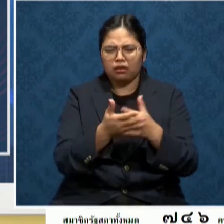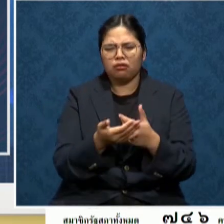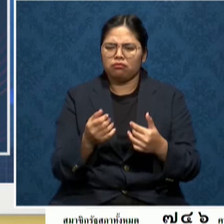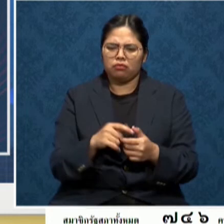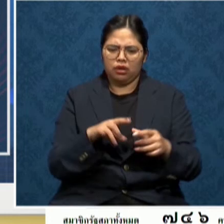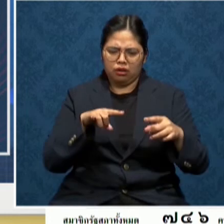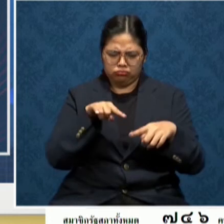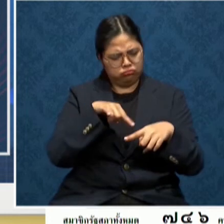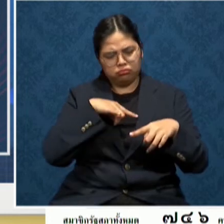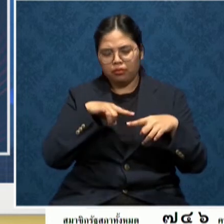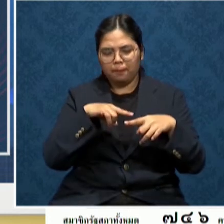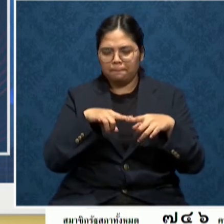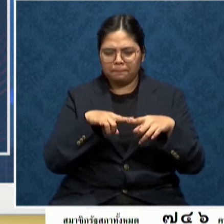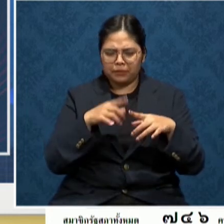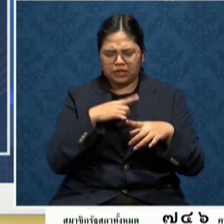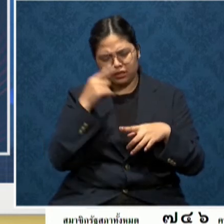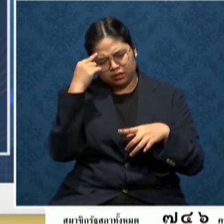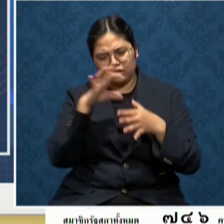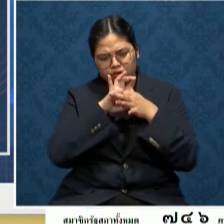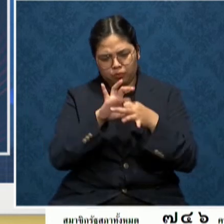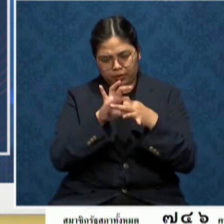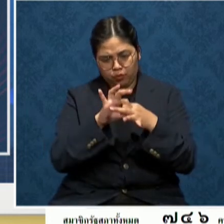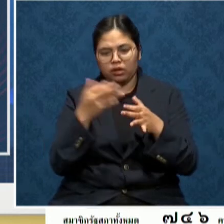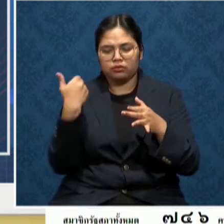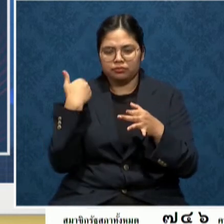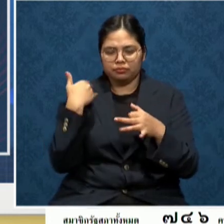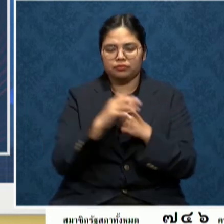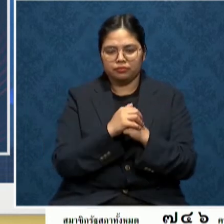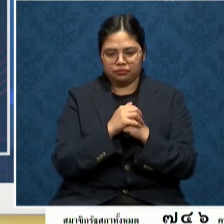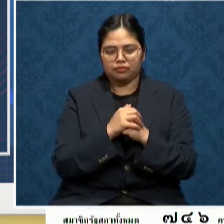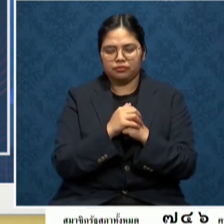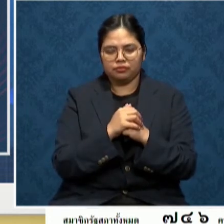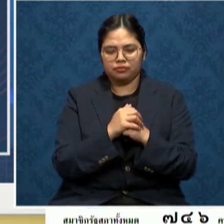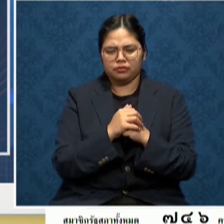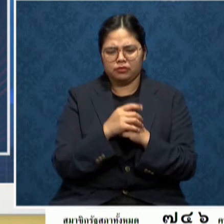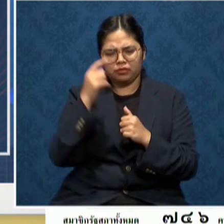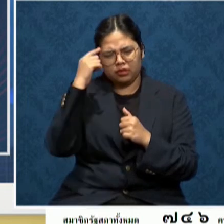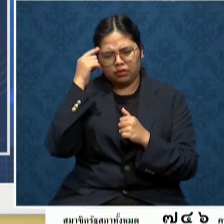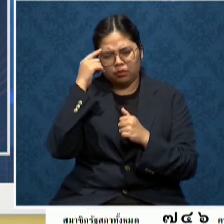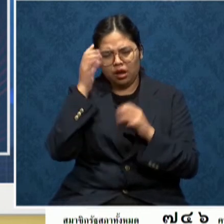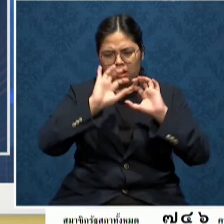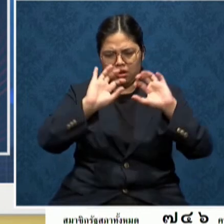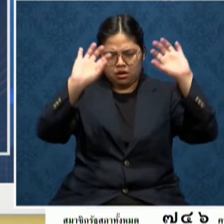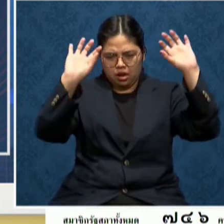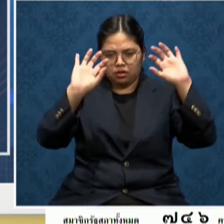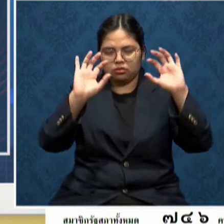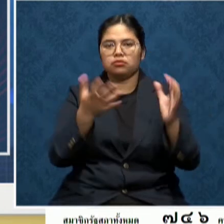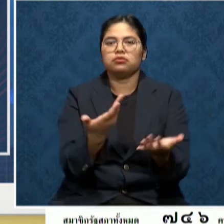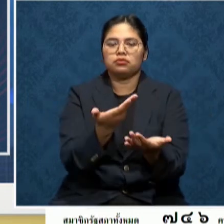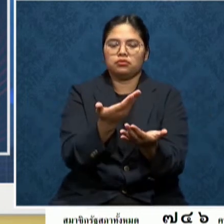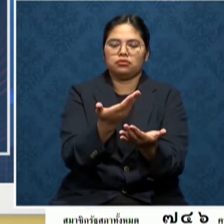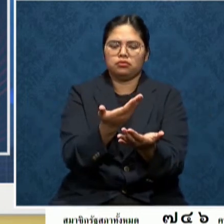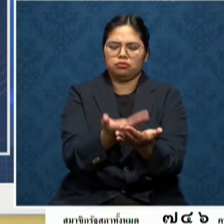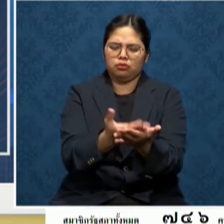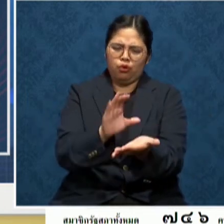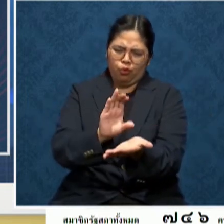่เห็นแย้งในหักการนะคะ แต่กลวนใจค่ะ คาดการว่าน่าจะเกิดการลงทุนจากรัดในการใช้มป